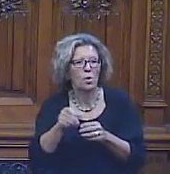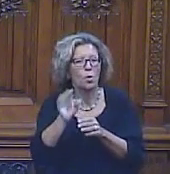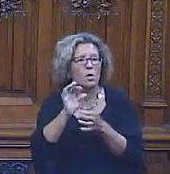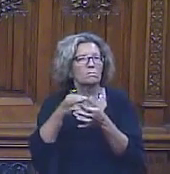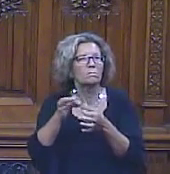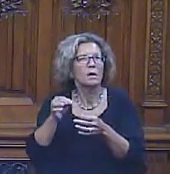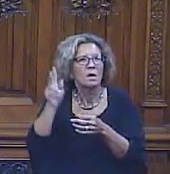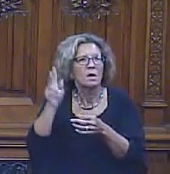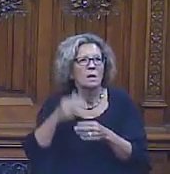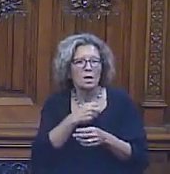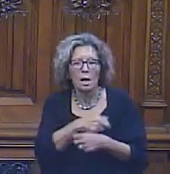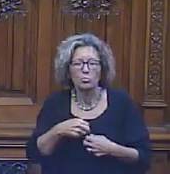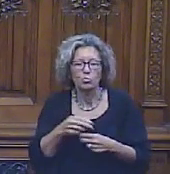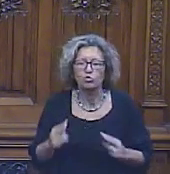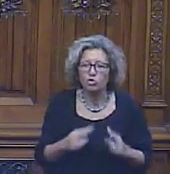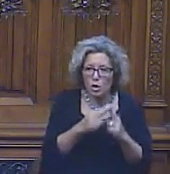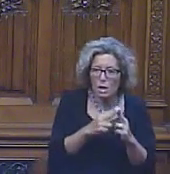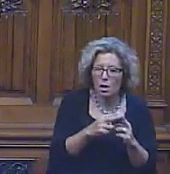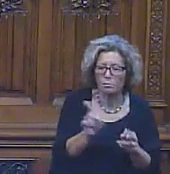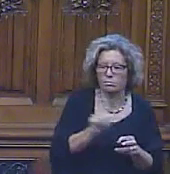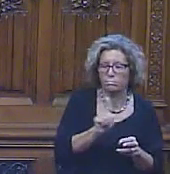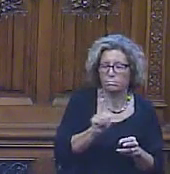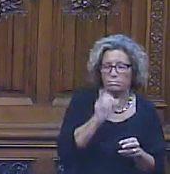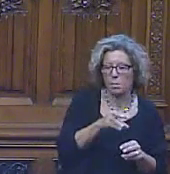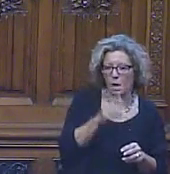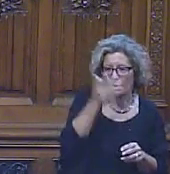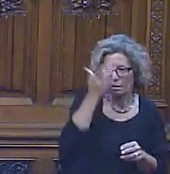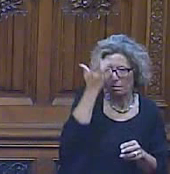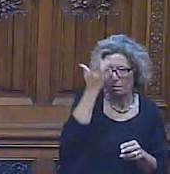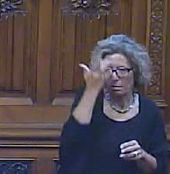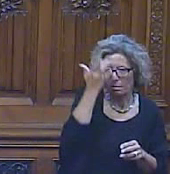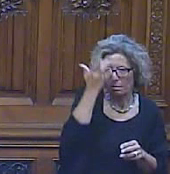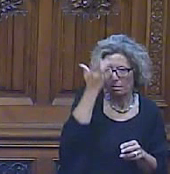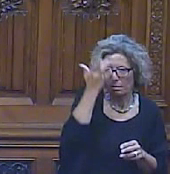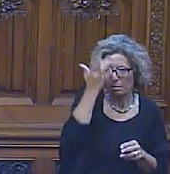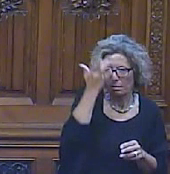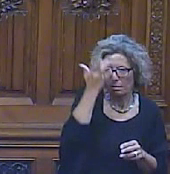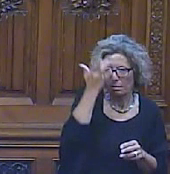ja, nichts davon wissen wollen. Ja? Das wäre eigentlich wahre